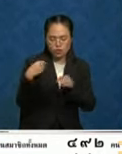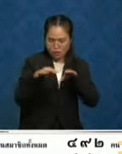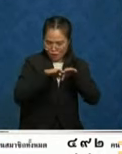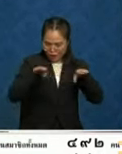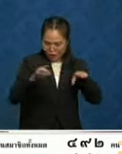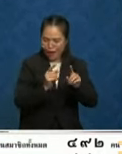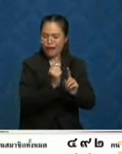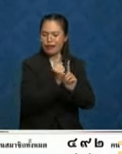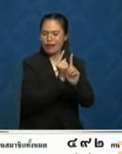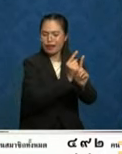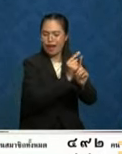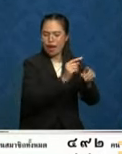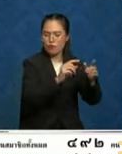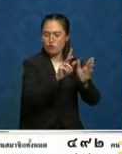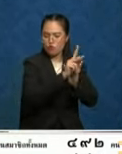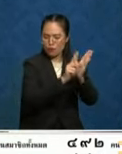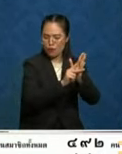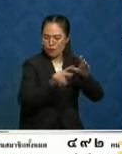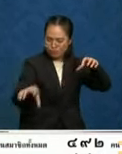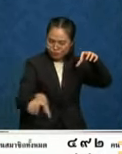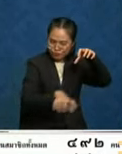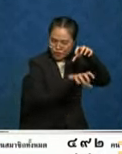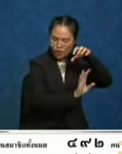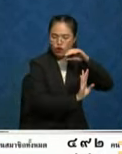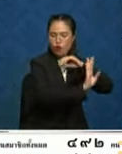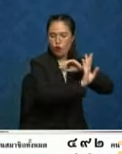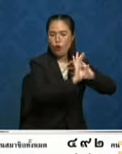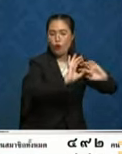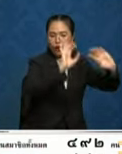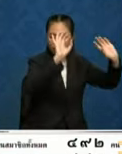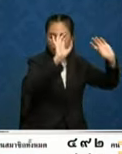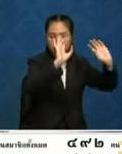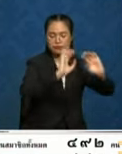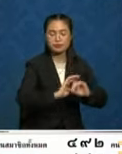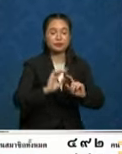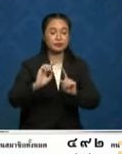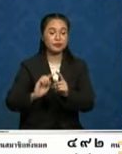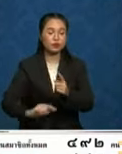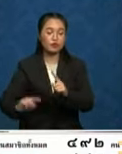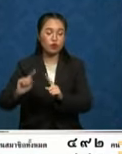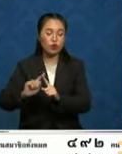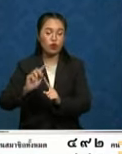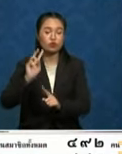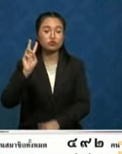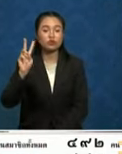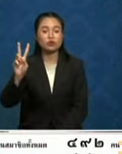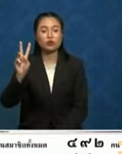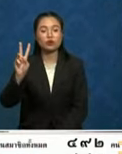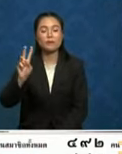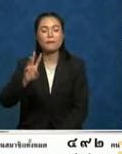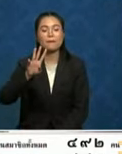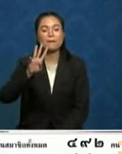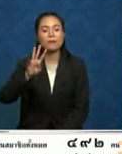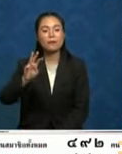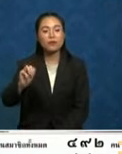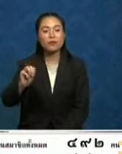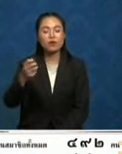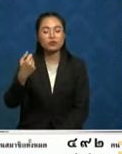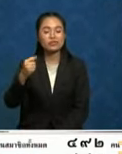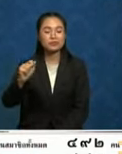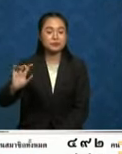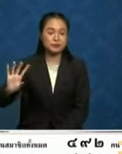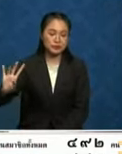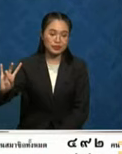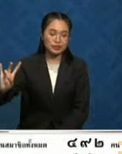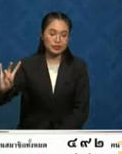จัดจ้างและบริหารพระสุภาครัฐเป็นต้นนะครับประเด็นที่ 2ครับท่านประธานก็เป็นเรื่องของมาตรา 17ครับเป็นเรื่อง